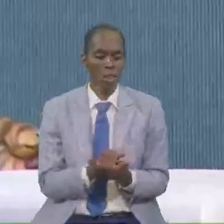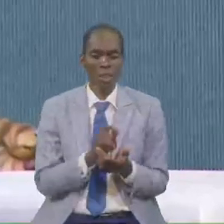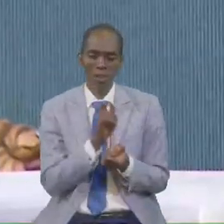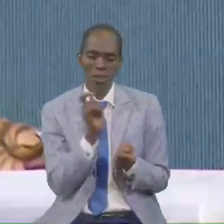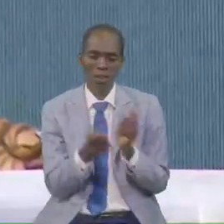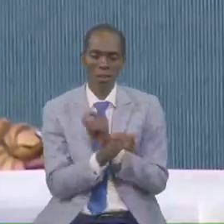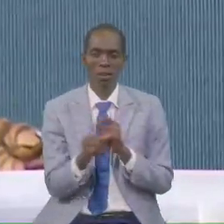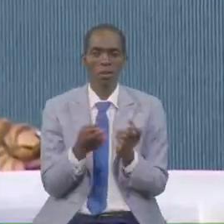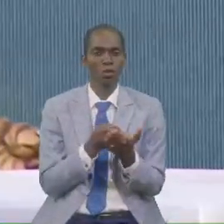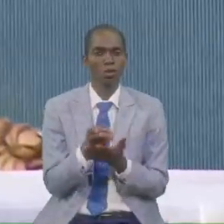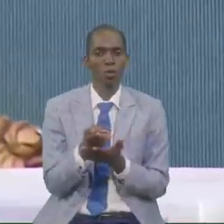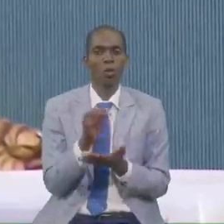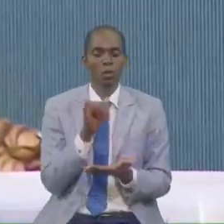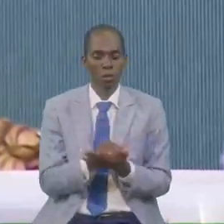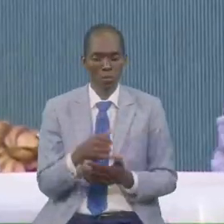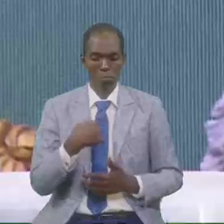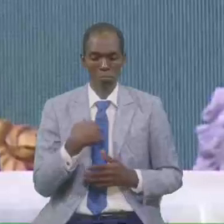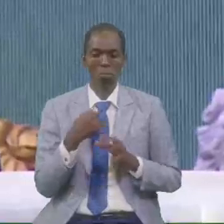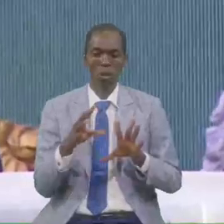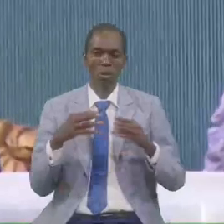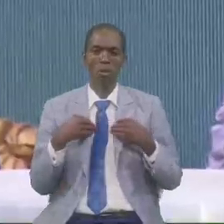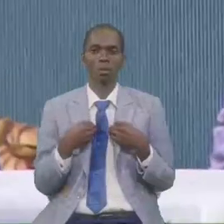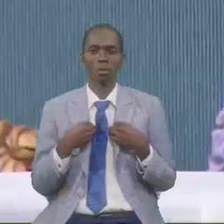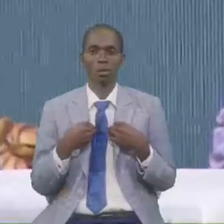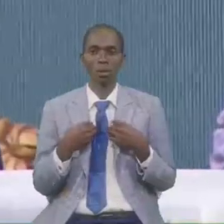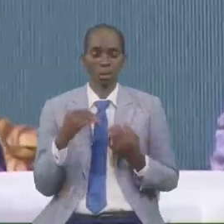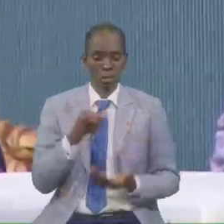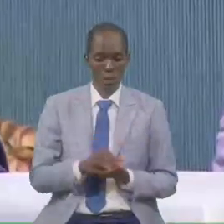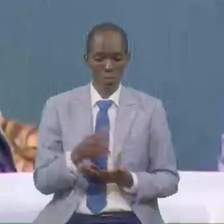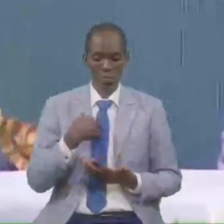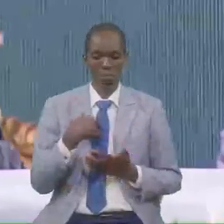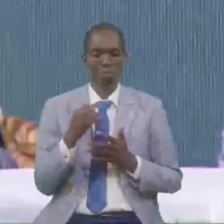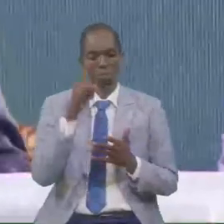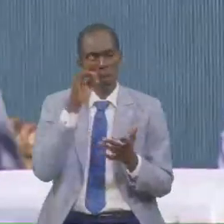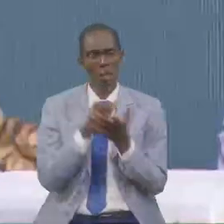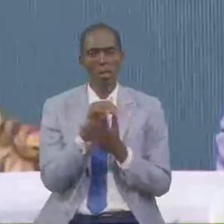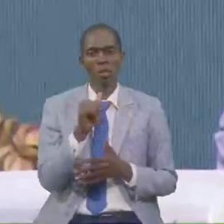transformatrice que j'accepte, que je crois